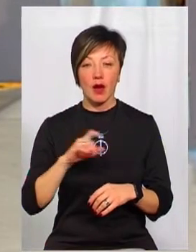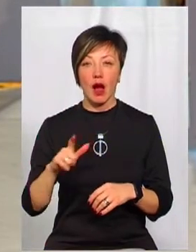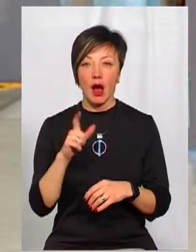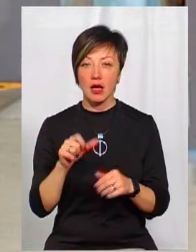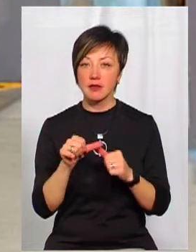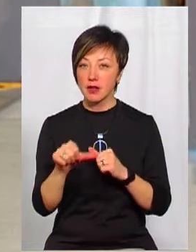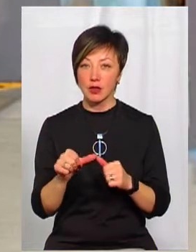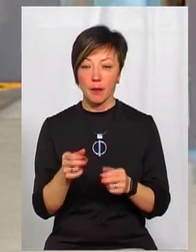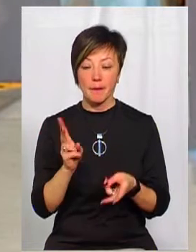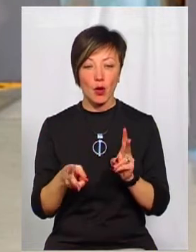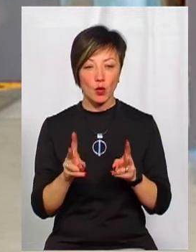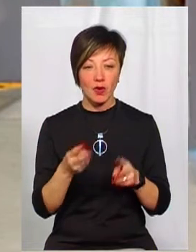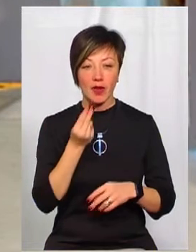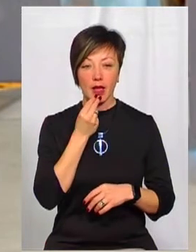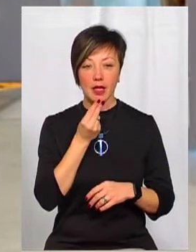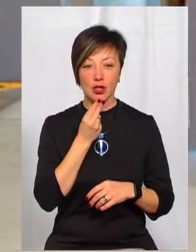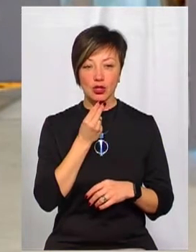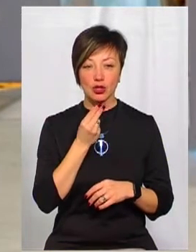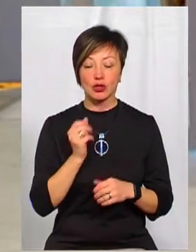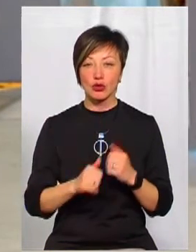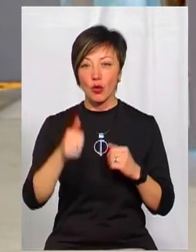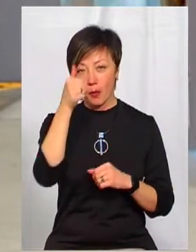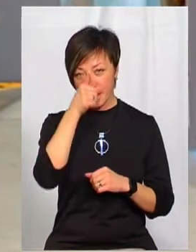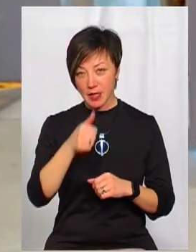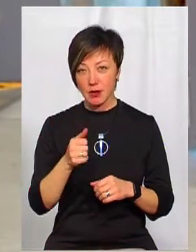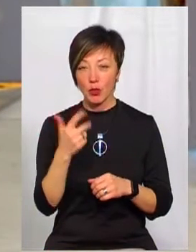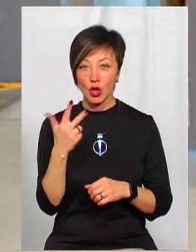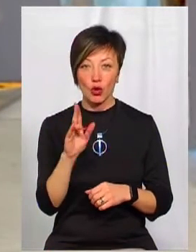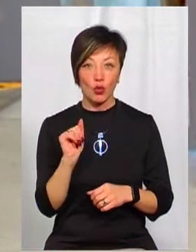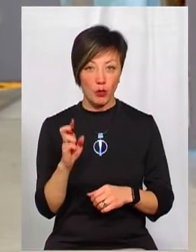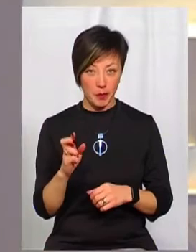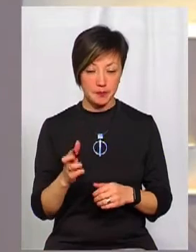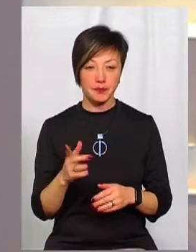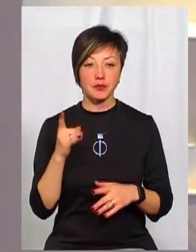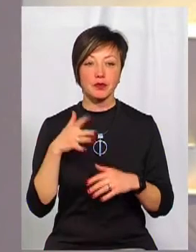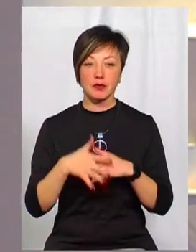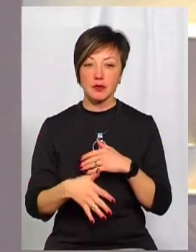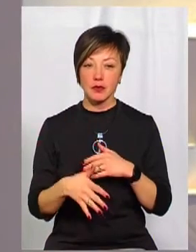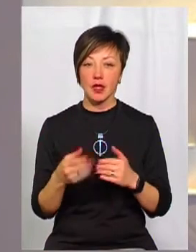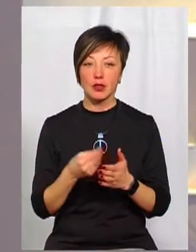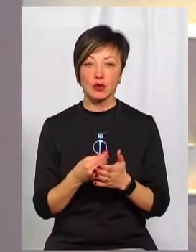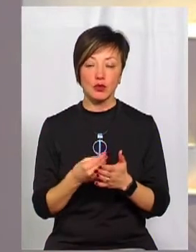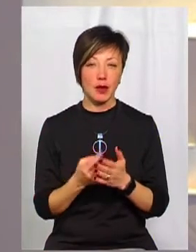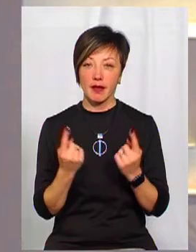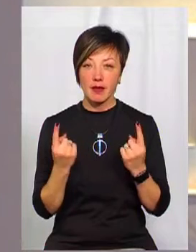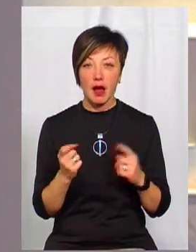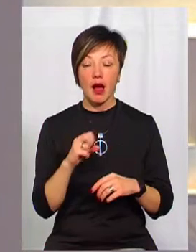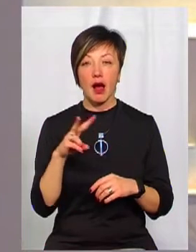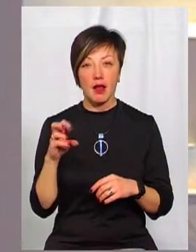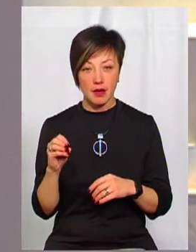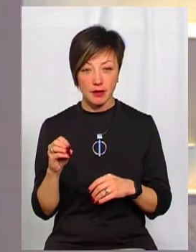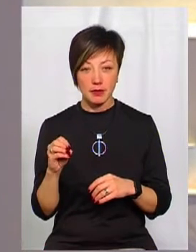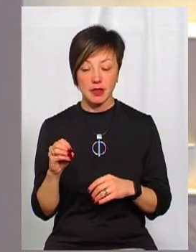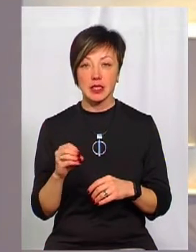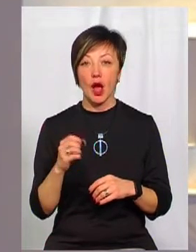використовує газ виключно для приготування їжі, щомісяця по 3 куба. Тому розуміємо, що суми незначні, усе ж для